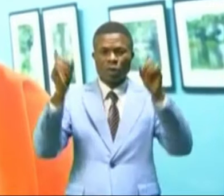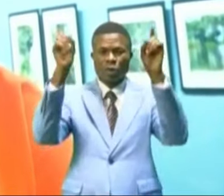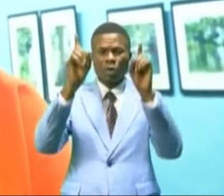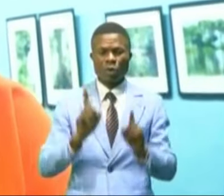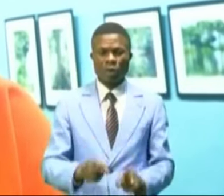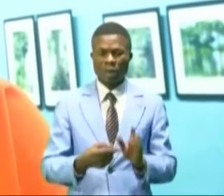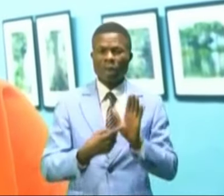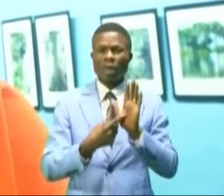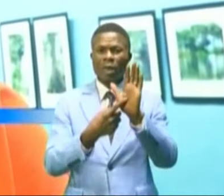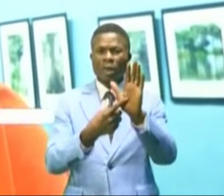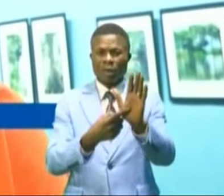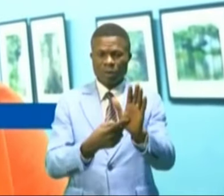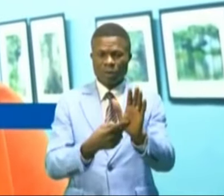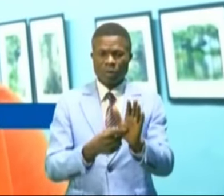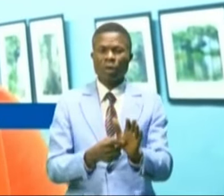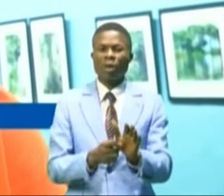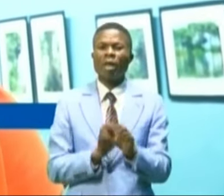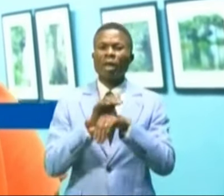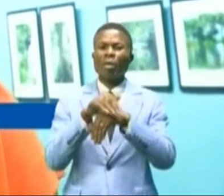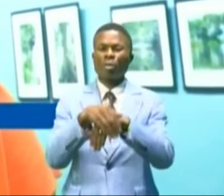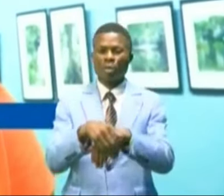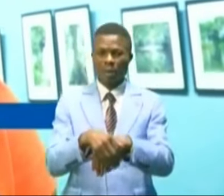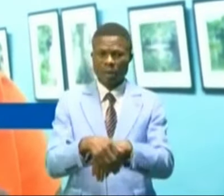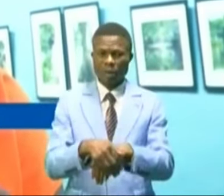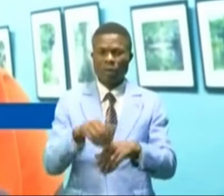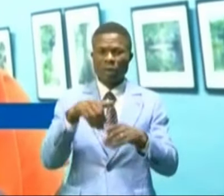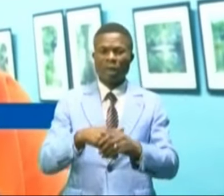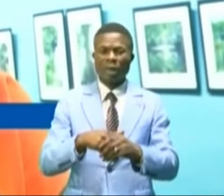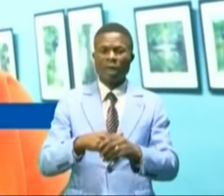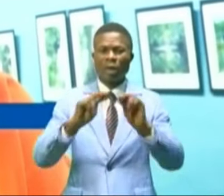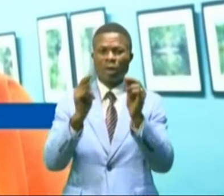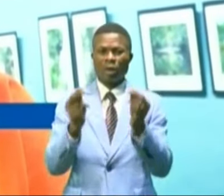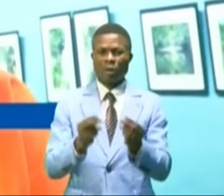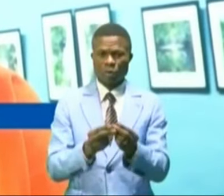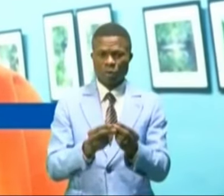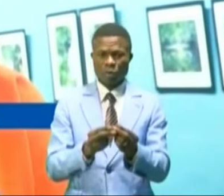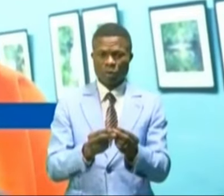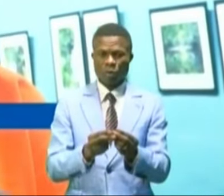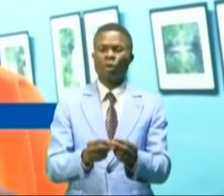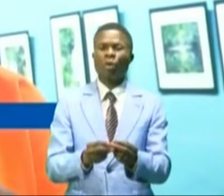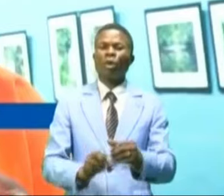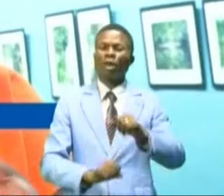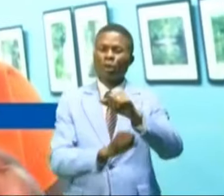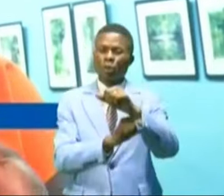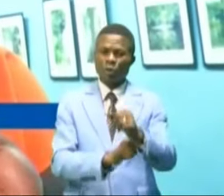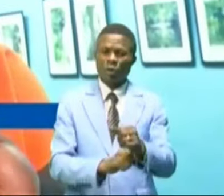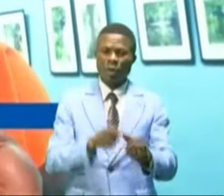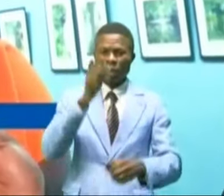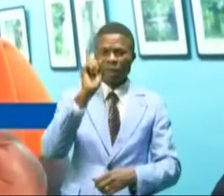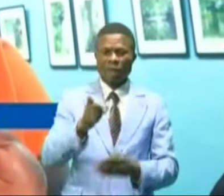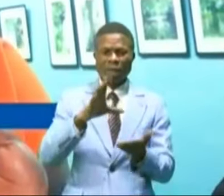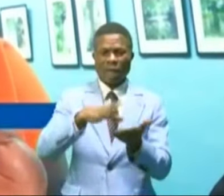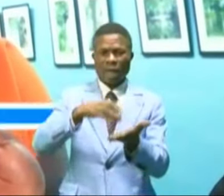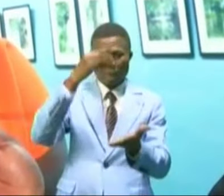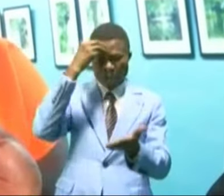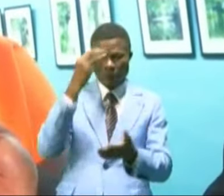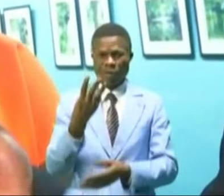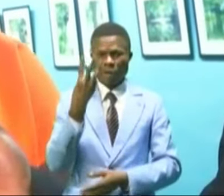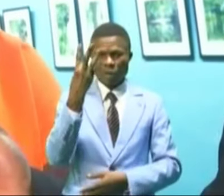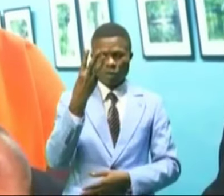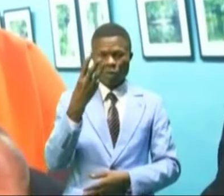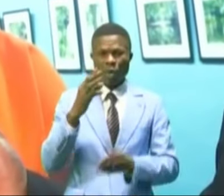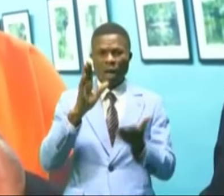les ambassadeurs accrédités à l'RDC, ont sponsorisé 100 élèves des 3 écoles de